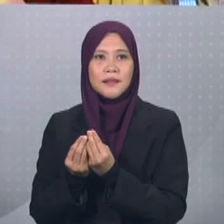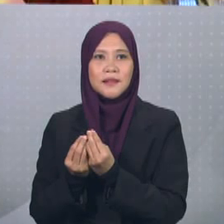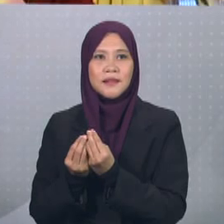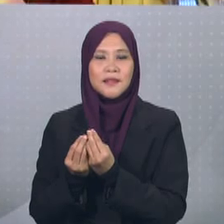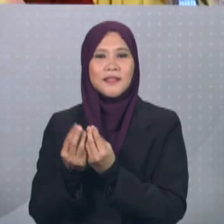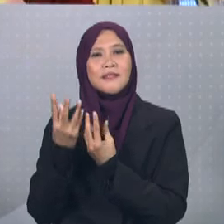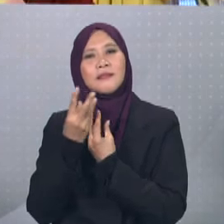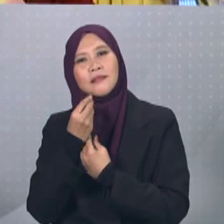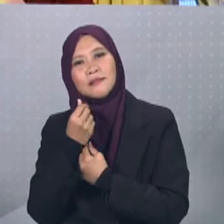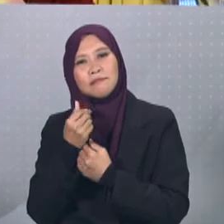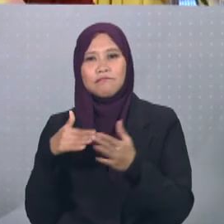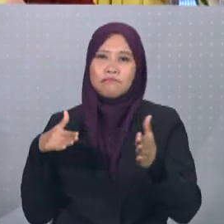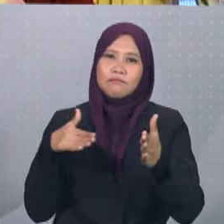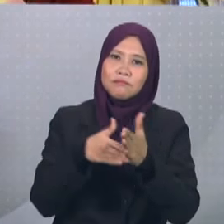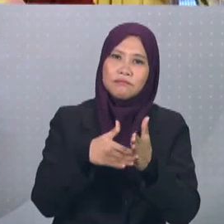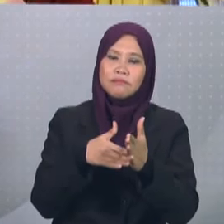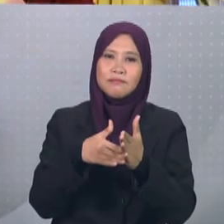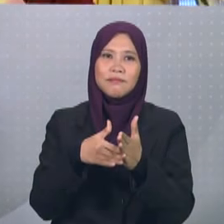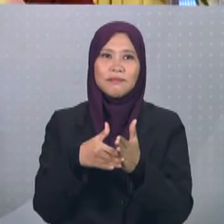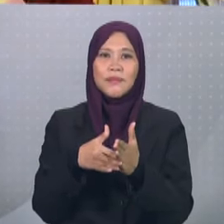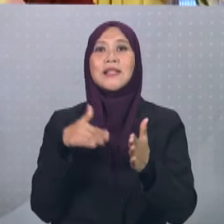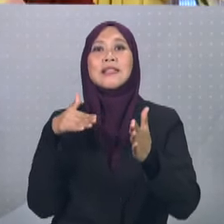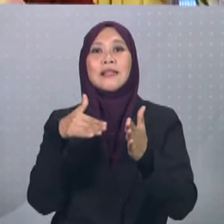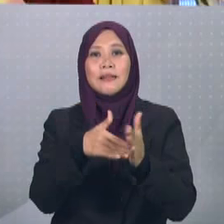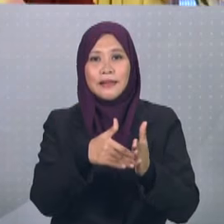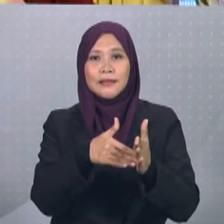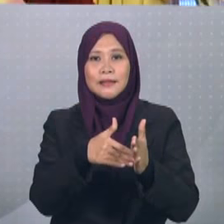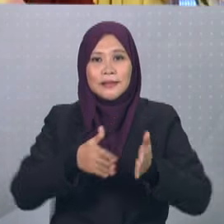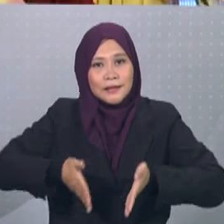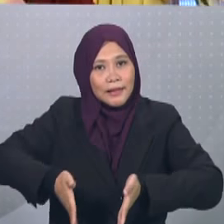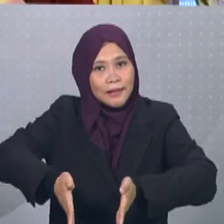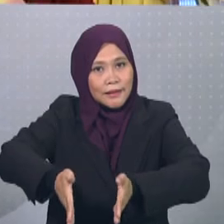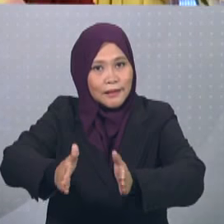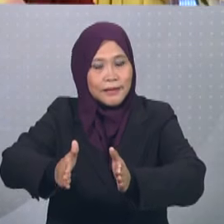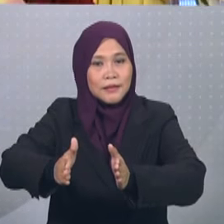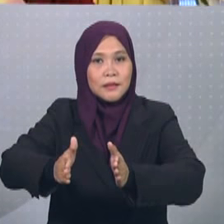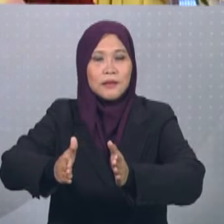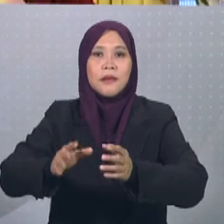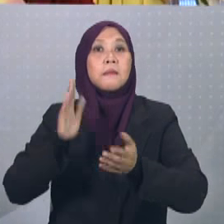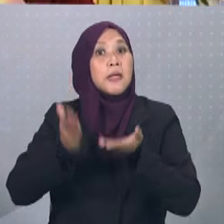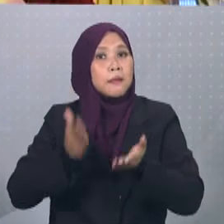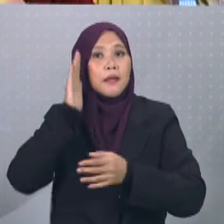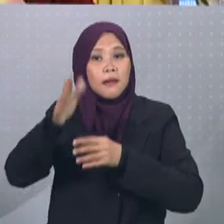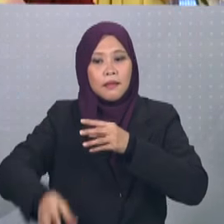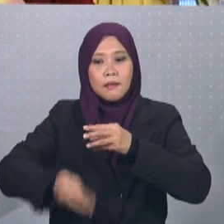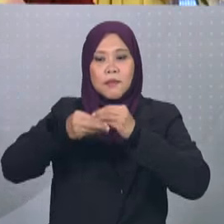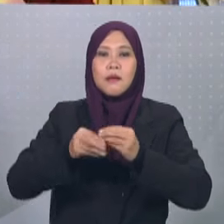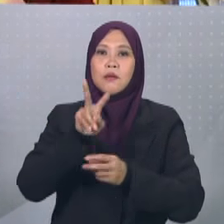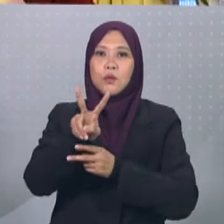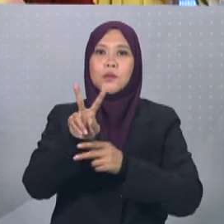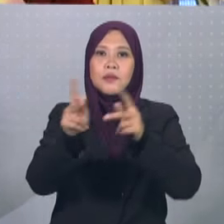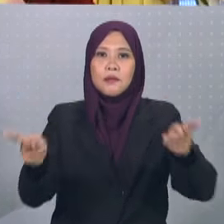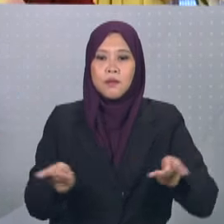roadblock ataupun apa sekatan jalan raya roadblock ditambah di dua kawasan